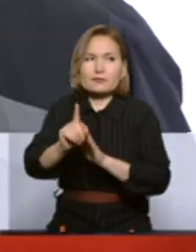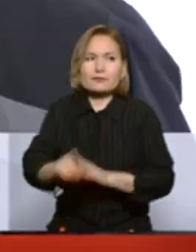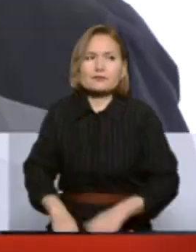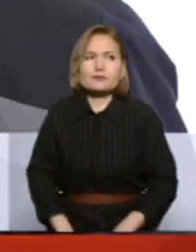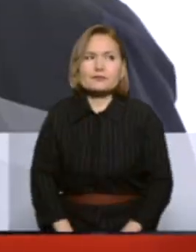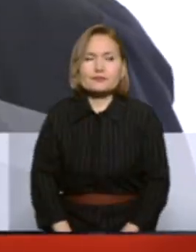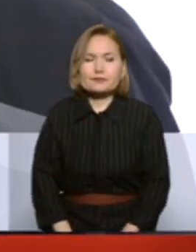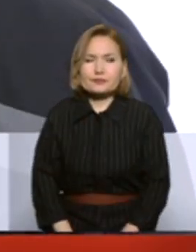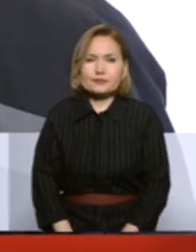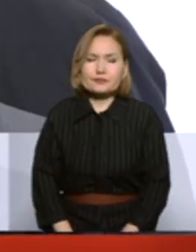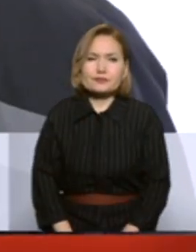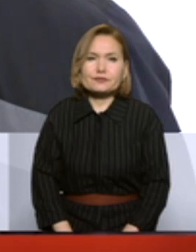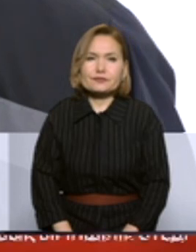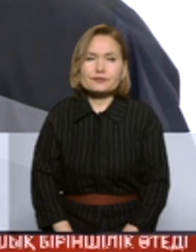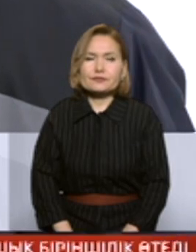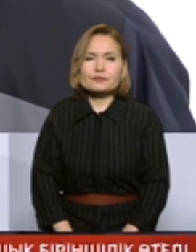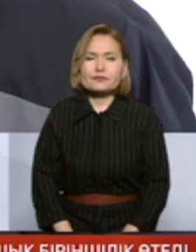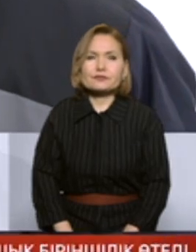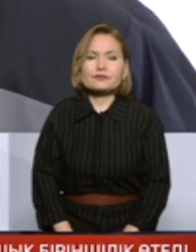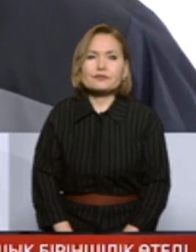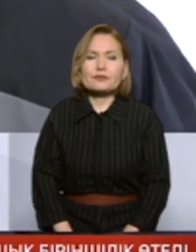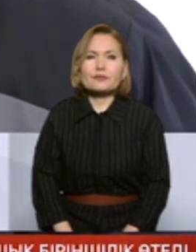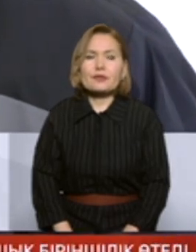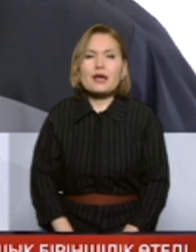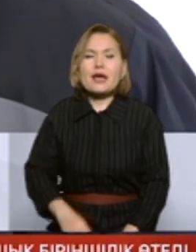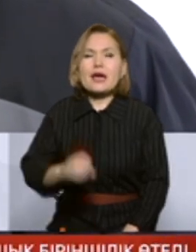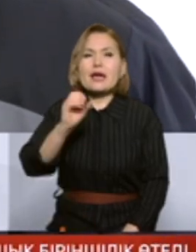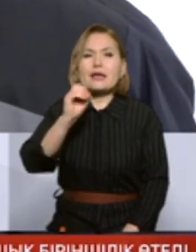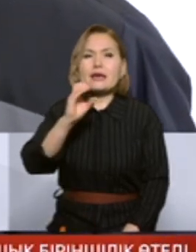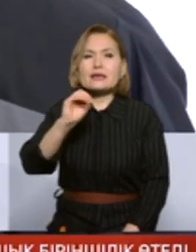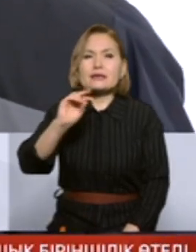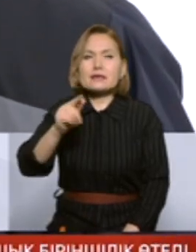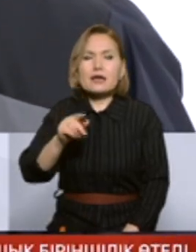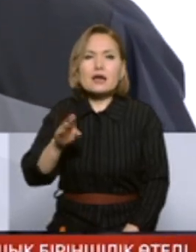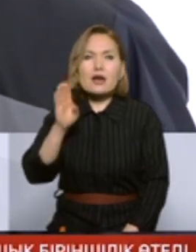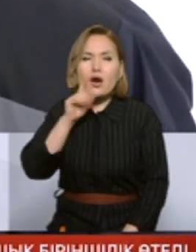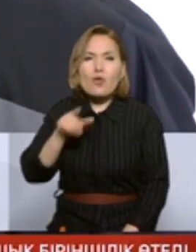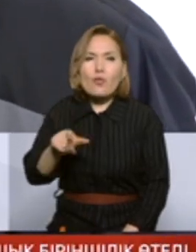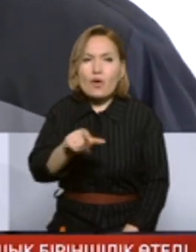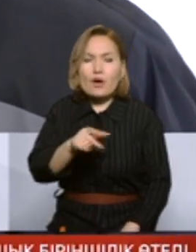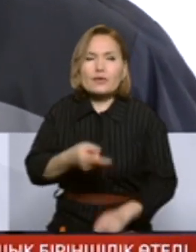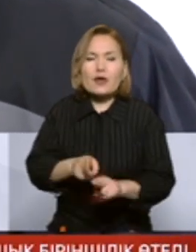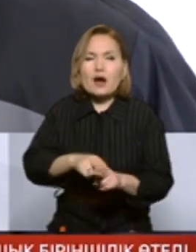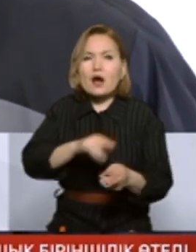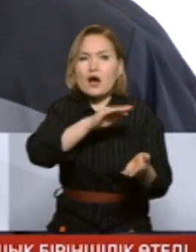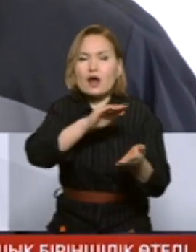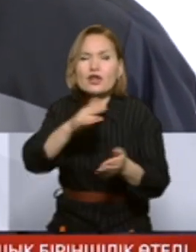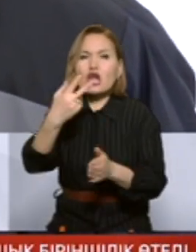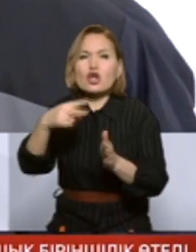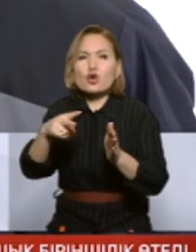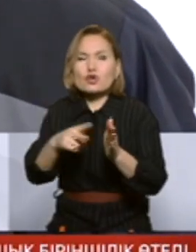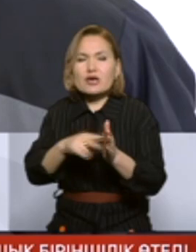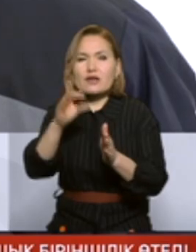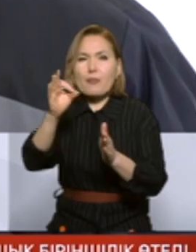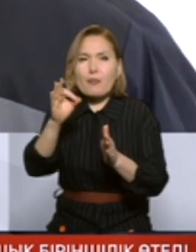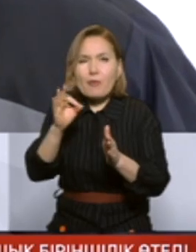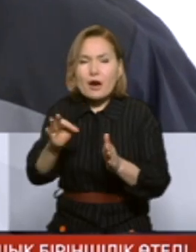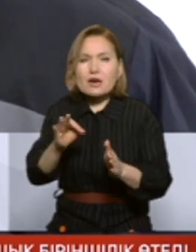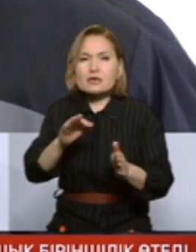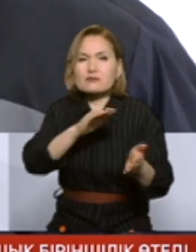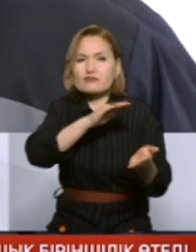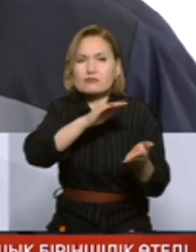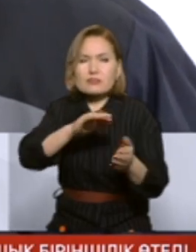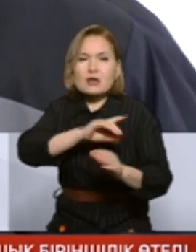Выше среднегодичных значений на 57%. Если у Зиндега Алгалгору Кубжилдах Мульчердин, Елюжита Пайзлагуб, область